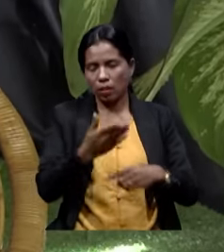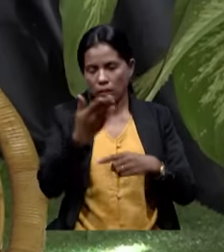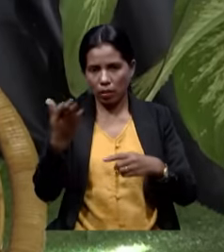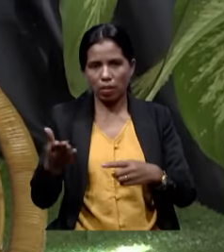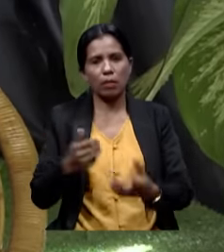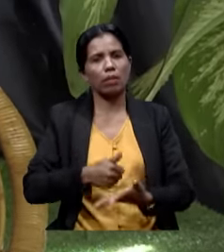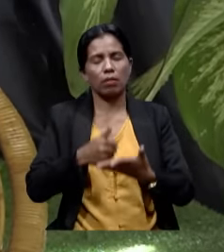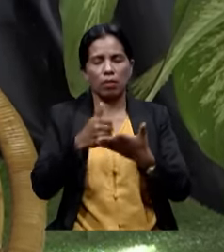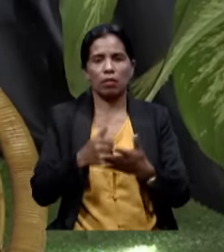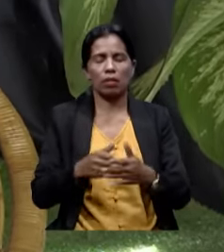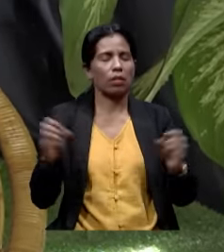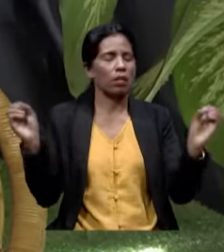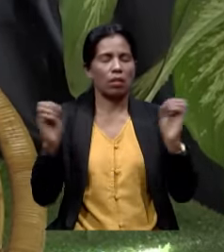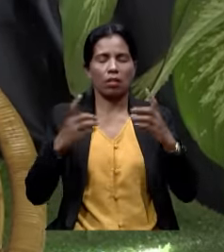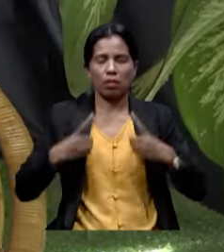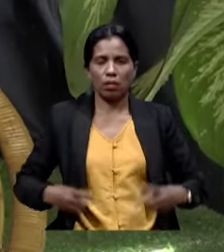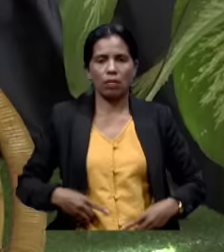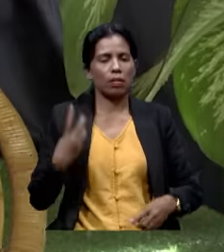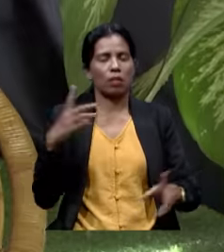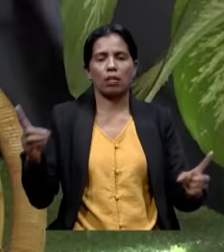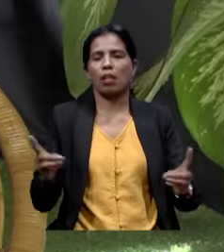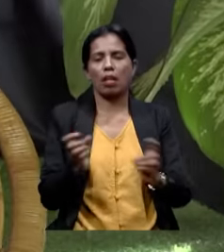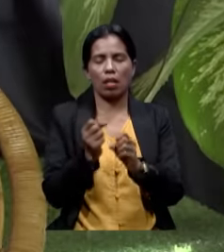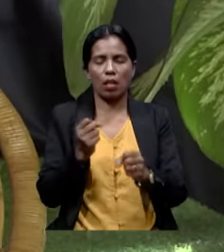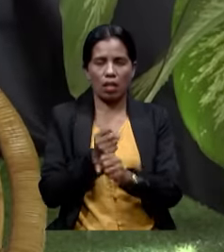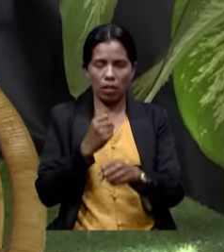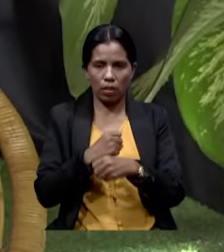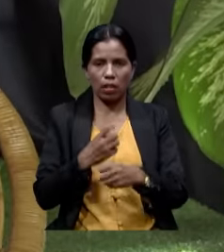ba, ne laus dignidade ida kita luta. Ke